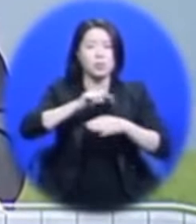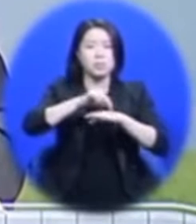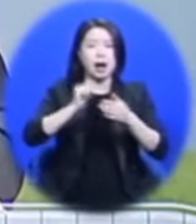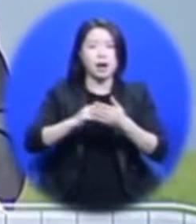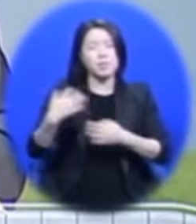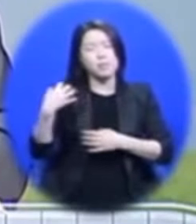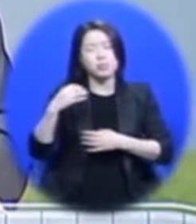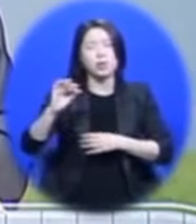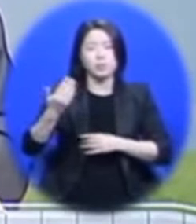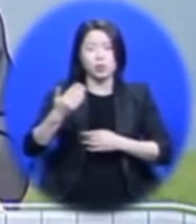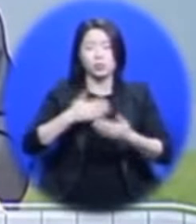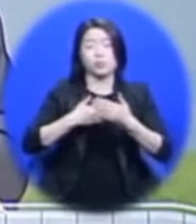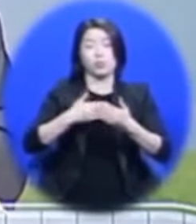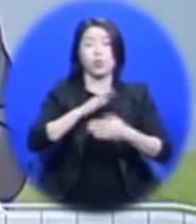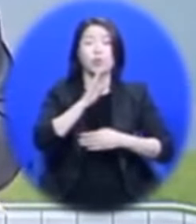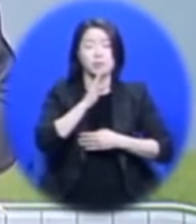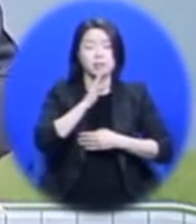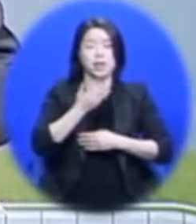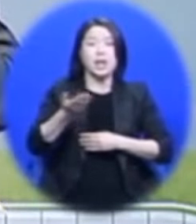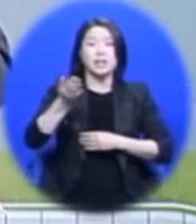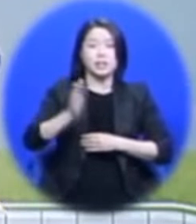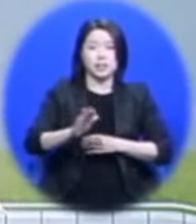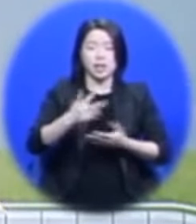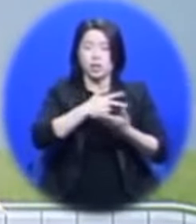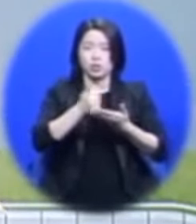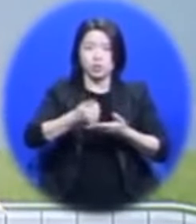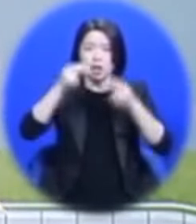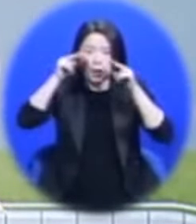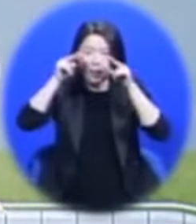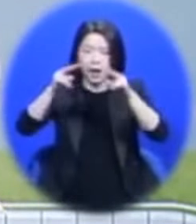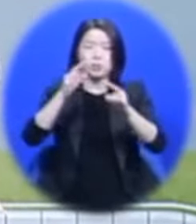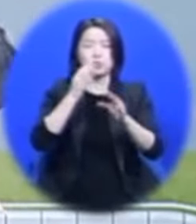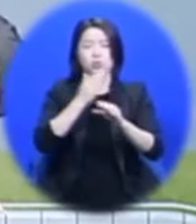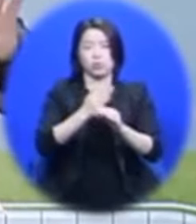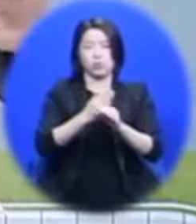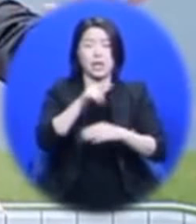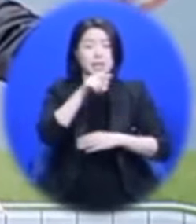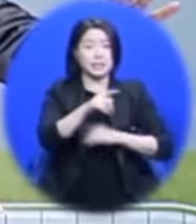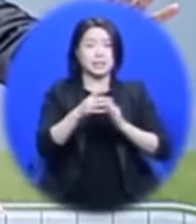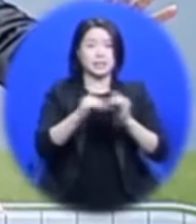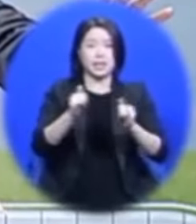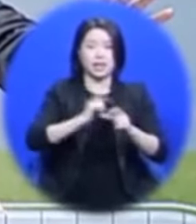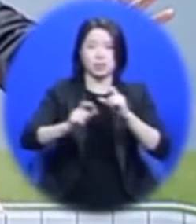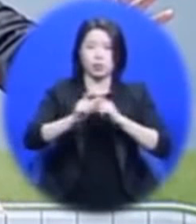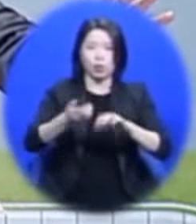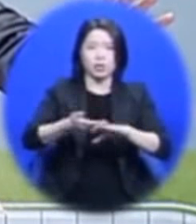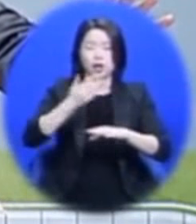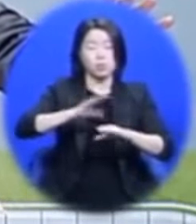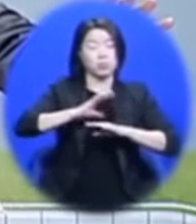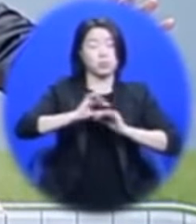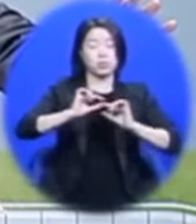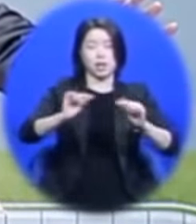되고 두렵지요. 그런데 주님을 바라보는 중에 그 사람이 더 이상 무섭지가 않아요.